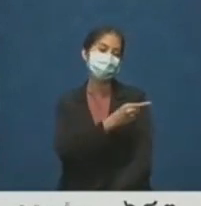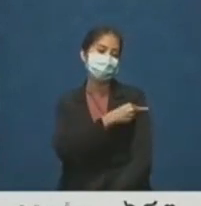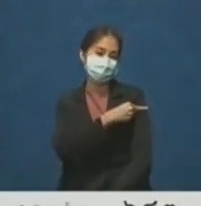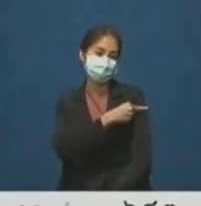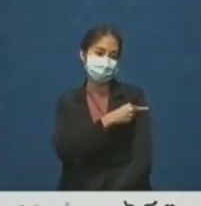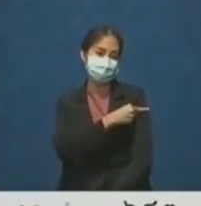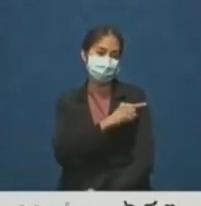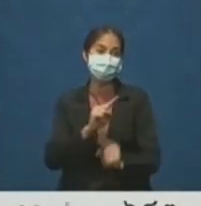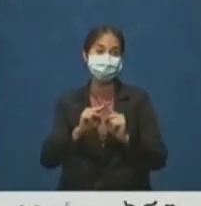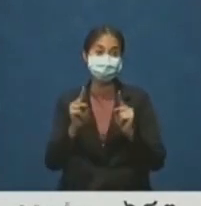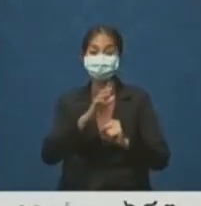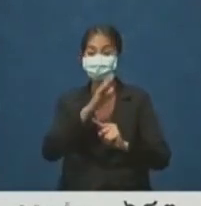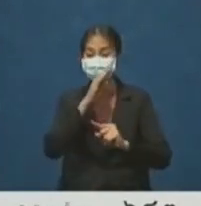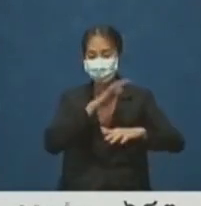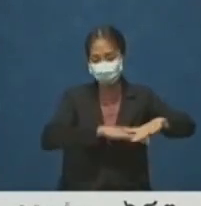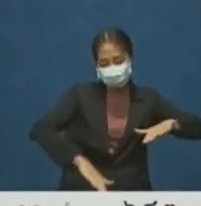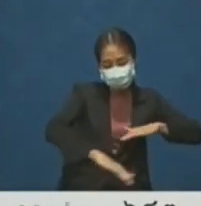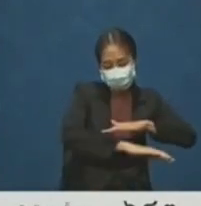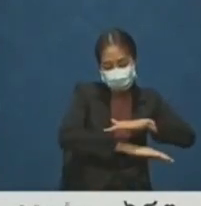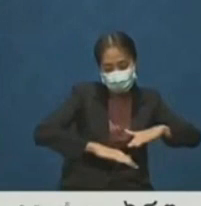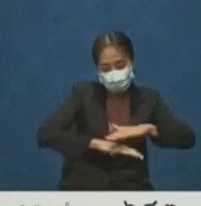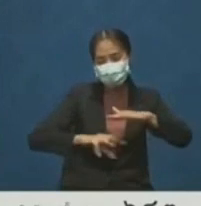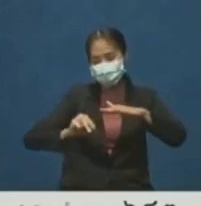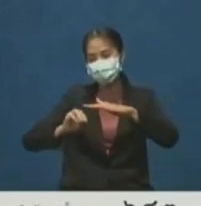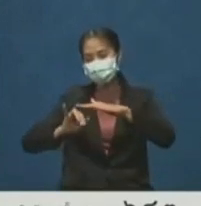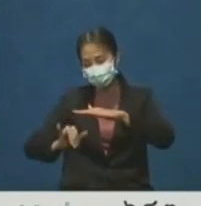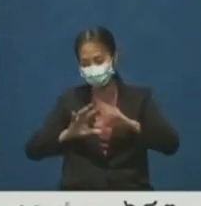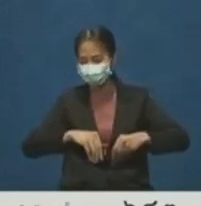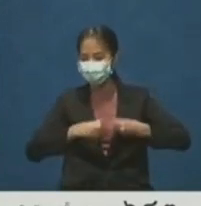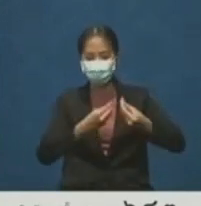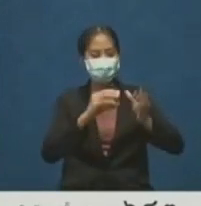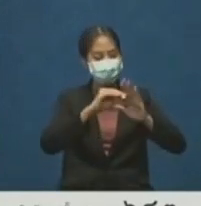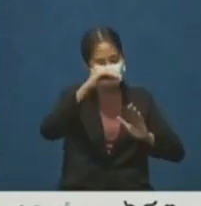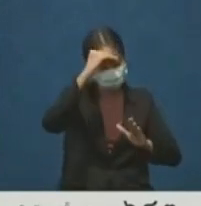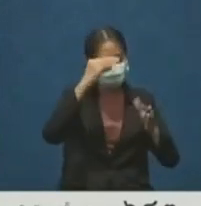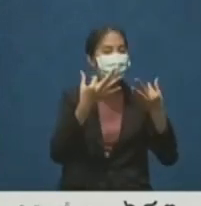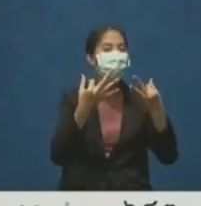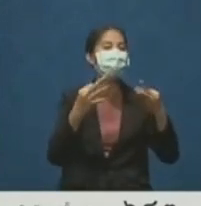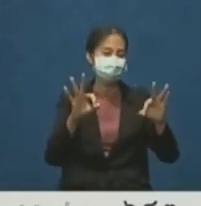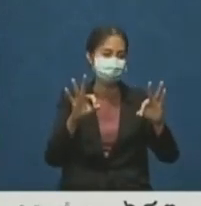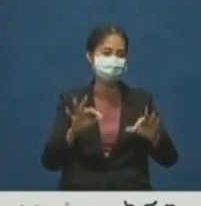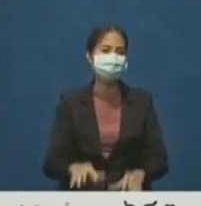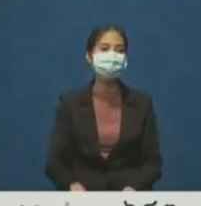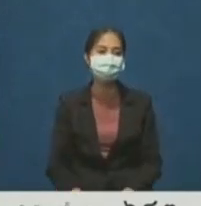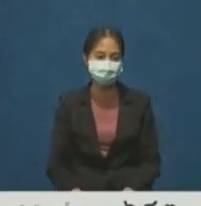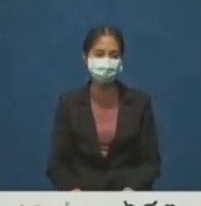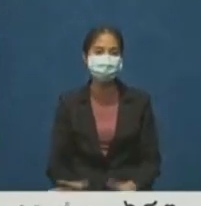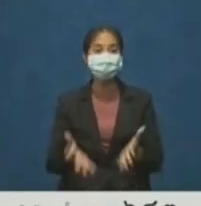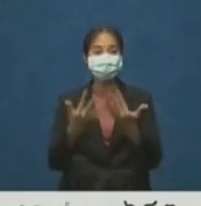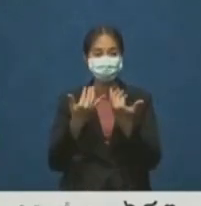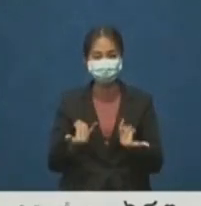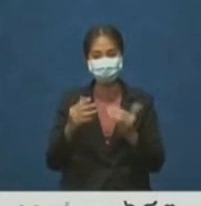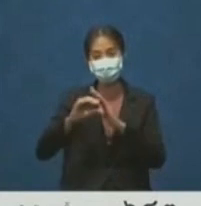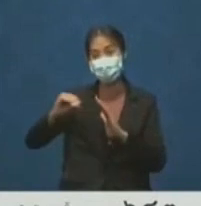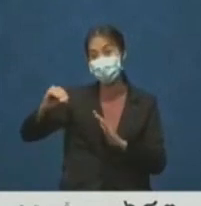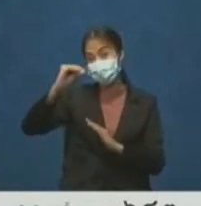แต่ในระดับพื้นฐานหรือระดับมัธยมเนี่ยมันต้องเป็นการให้เปล่าแล้วท่านประธานที่เคารพครับและ